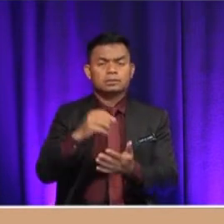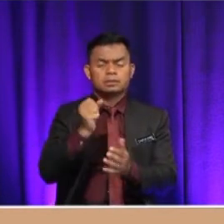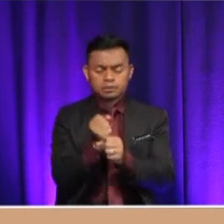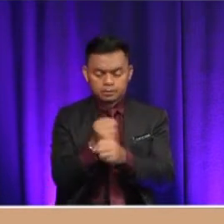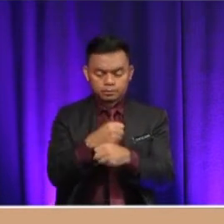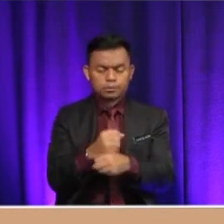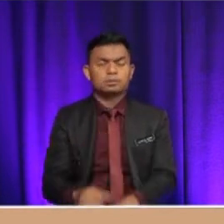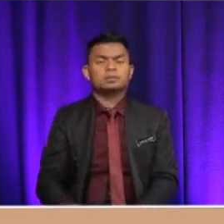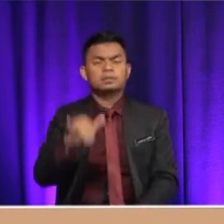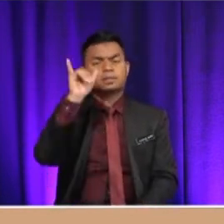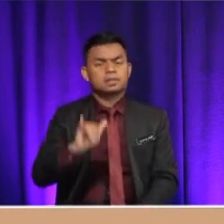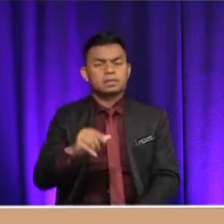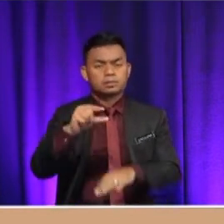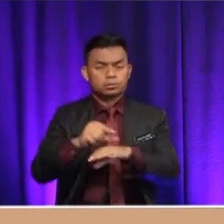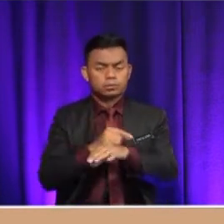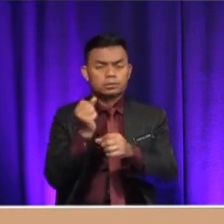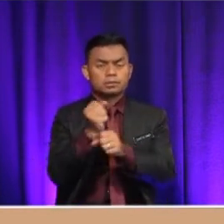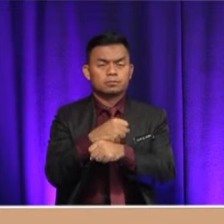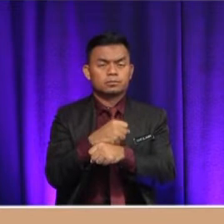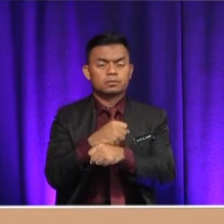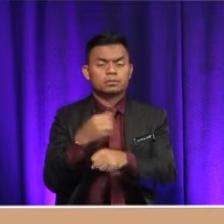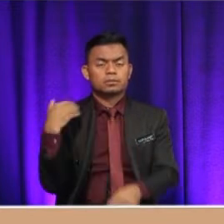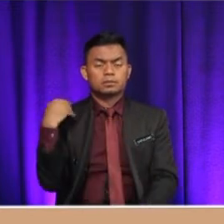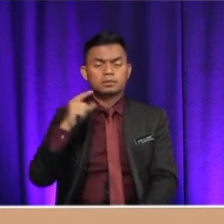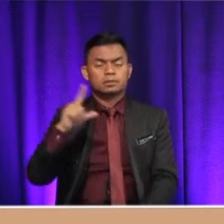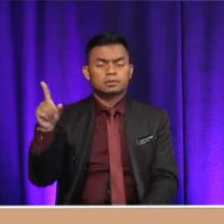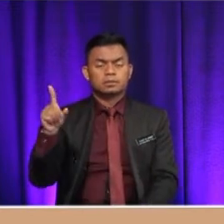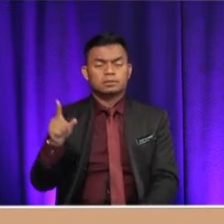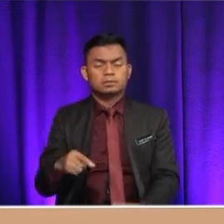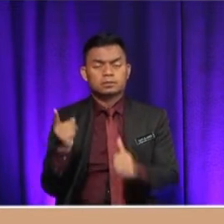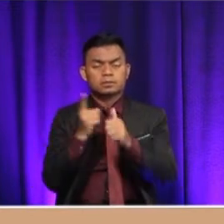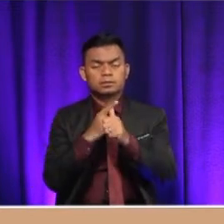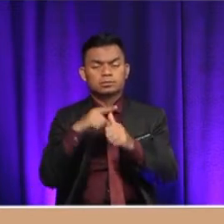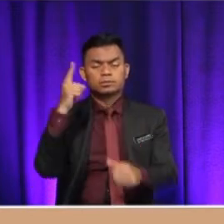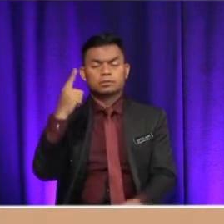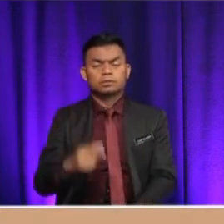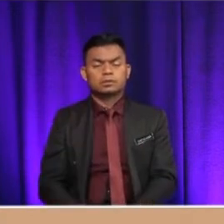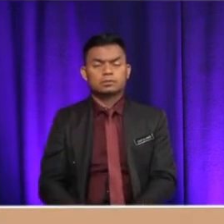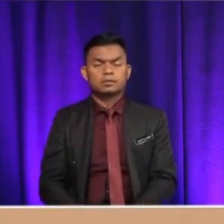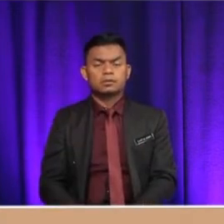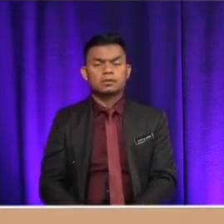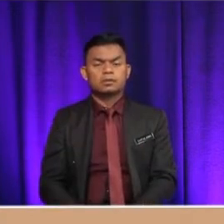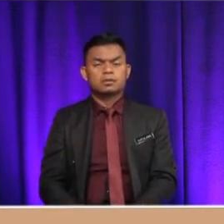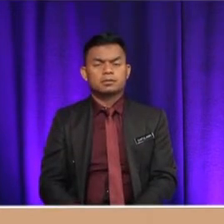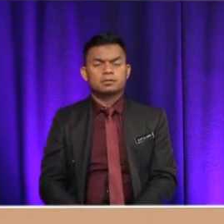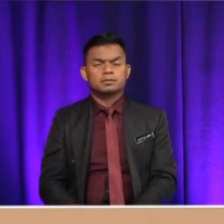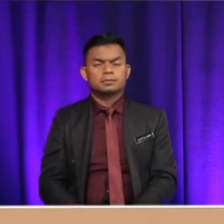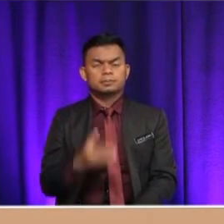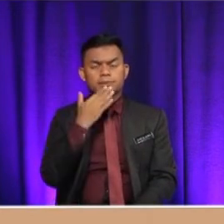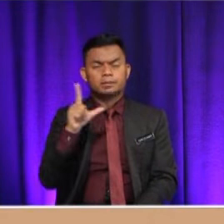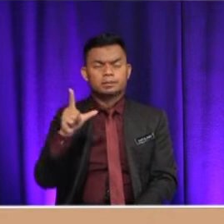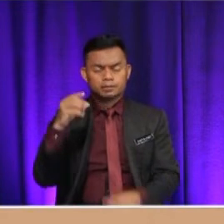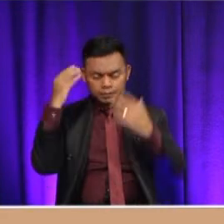menggunakan simbol kat sini ada simbol satu je, simbol kunci pipe, ada simbol pipe utama. Okey, cikgu terangkan